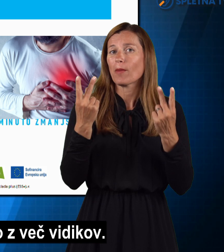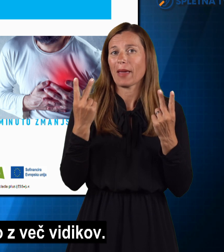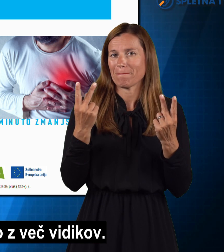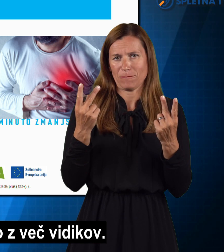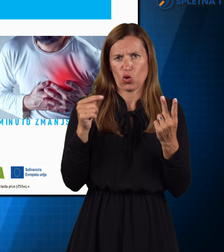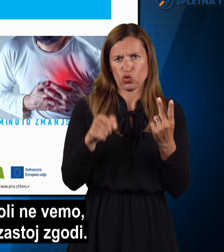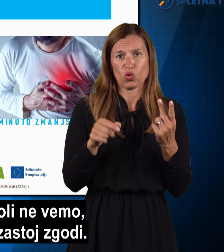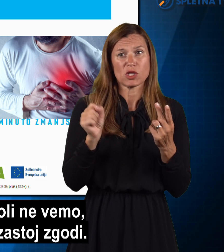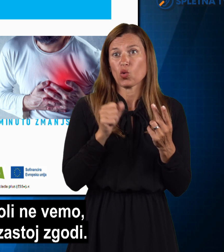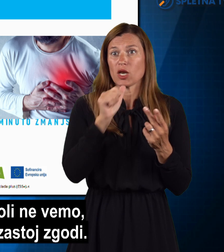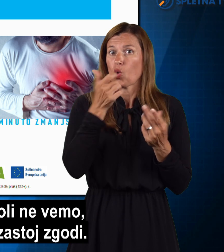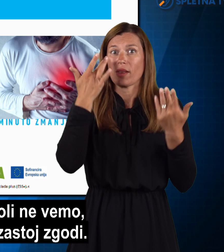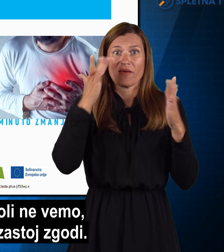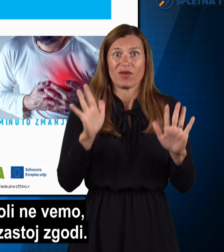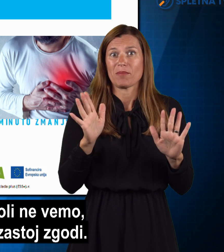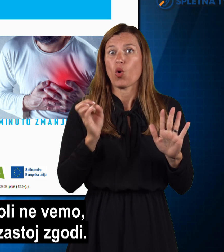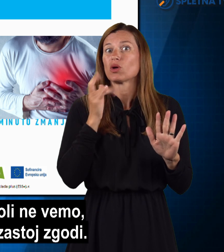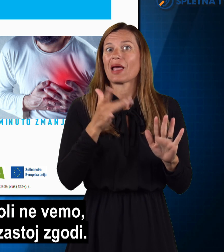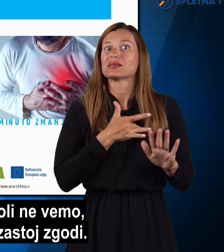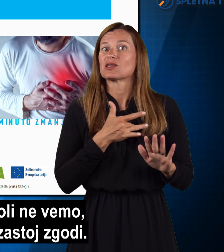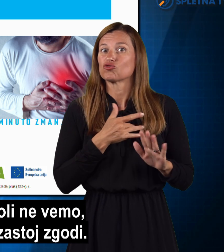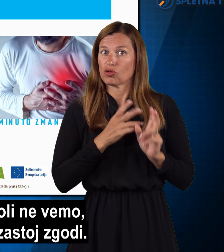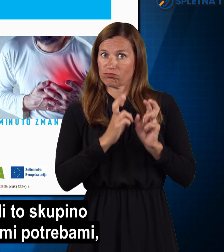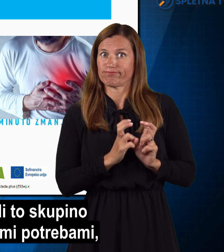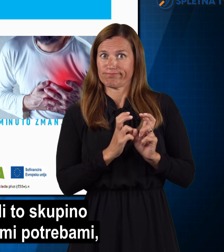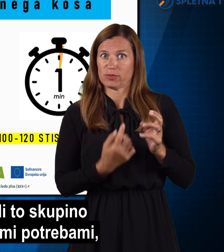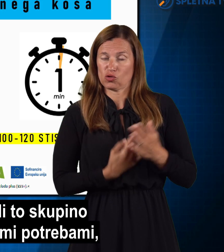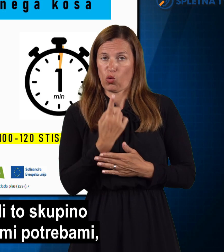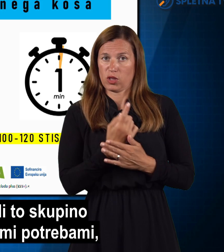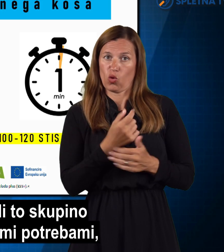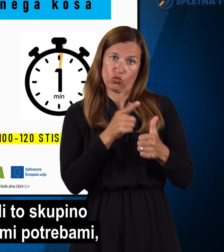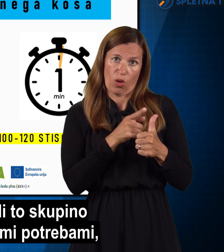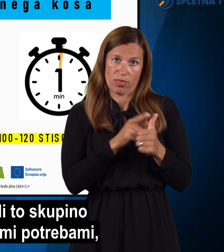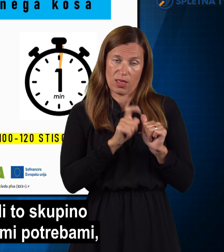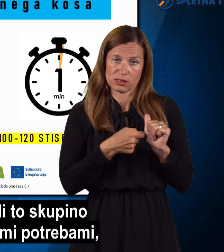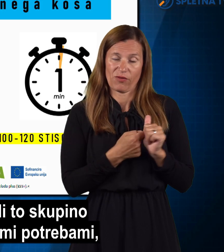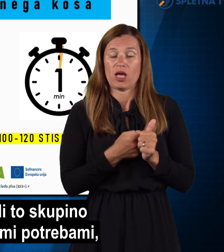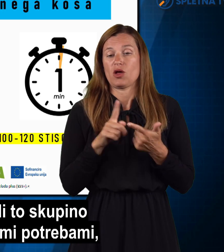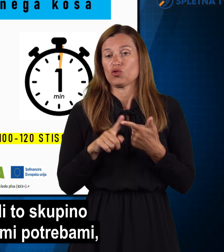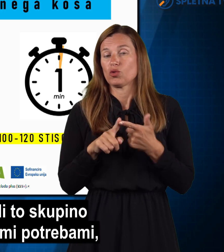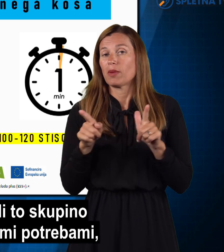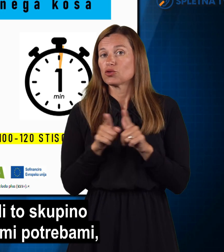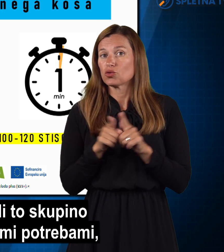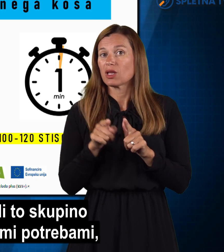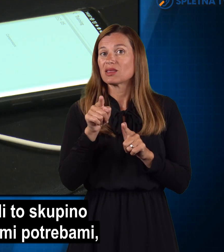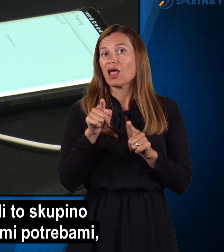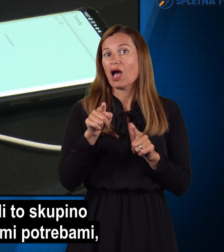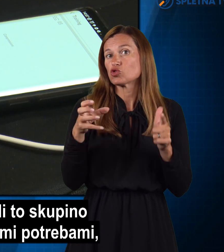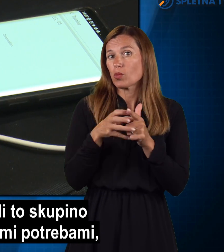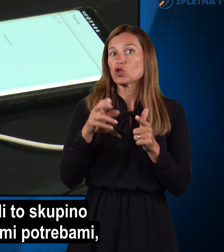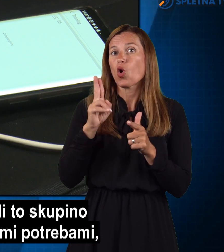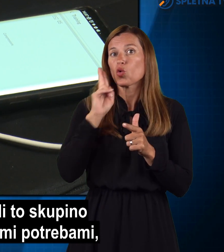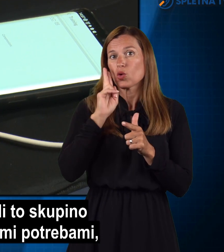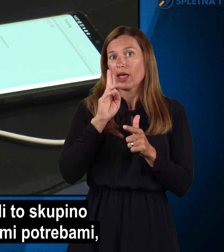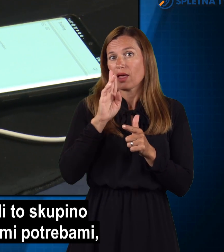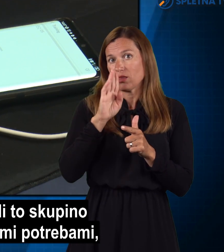večjih vidikov. Prvič, ker nikoli ne vemo, kdaj se srčni zastoj zgodi. To je en vidik. Drugič pa, da tudi to skupino